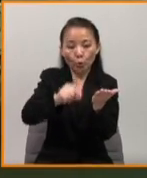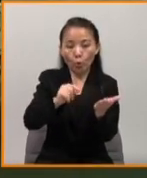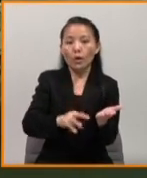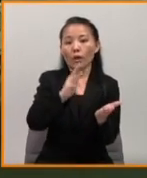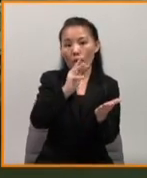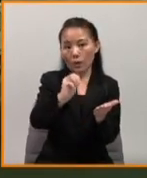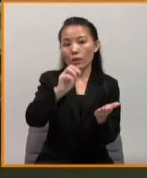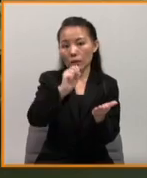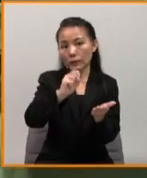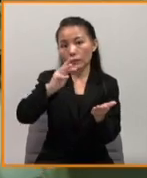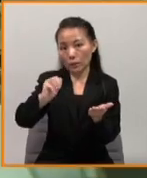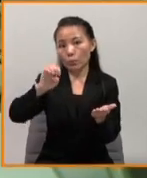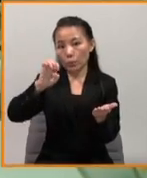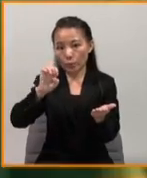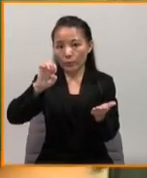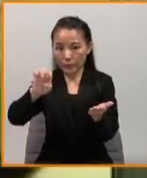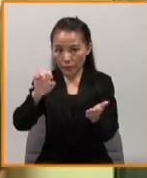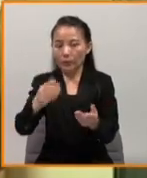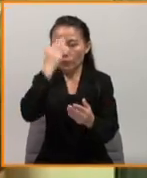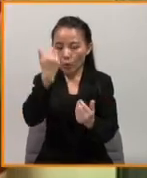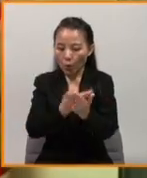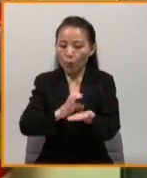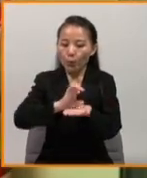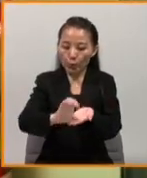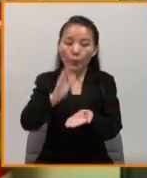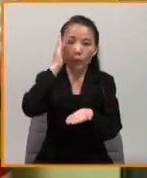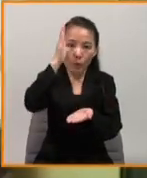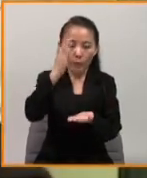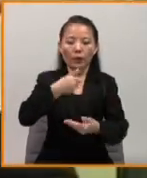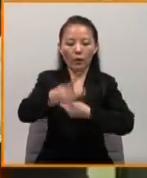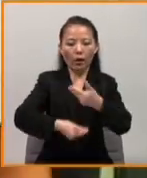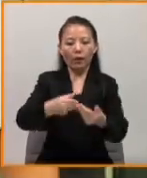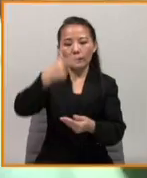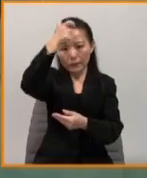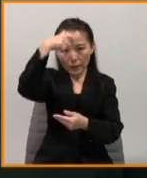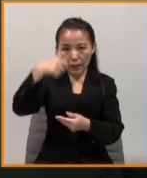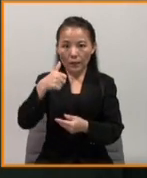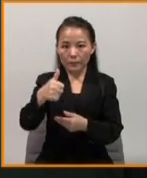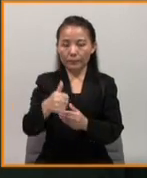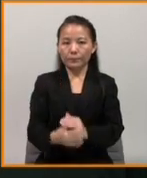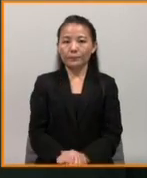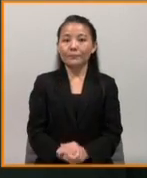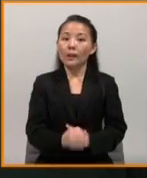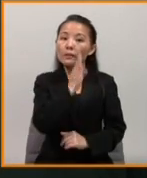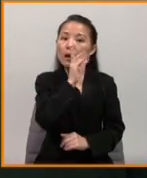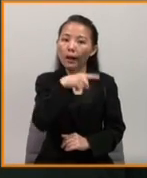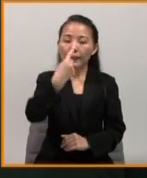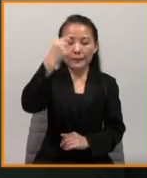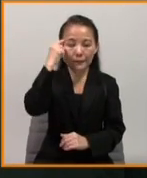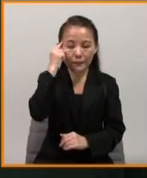ทุนใน CLMV จะเป็นการเปิดโอกาสทำตลาดกับเมียนมาได้มากขึ้น คนที่คิดว่าจะไปแ